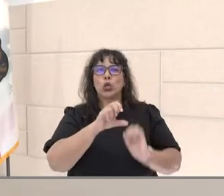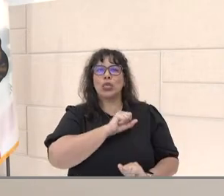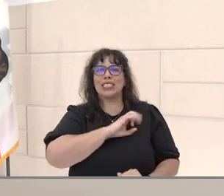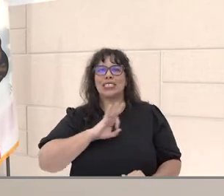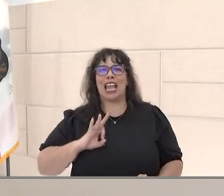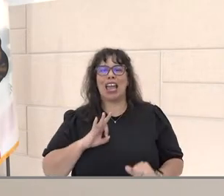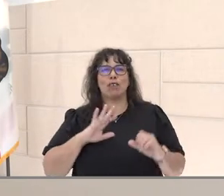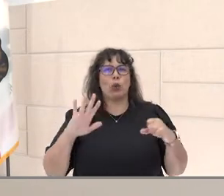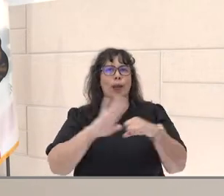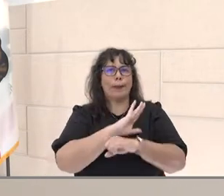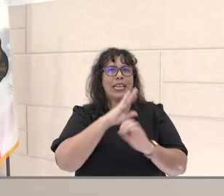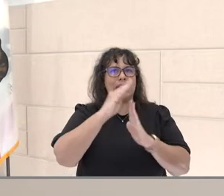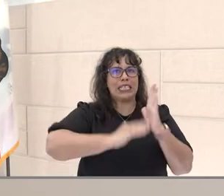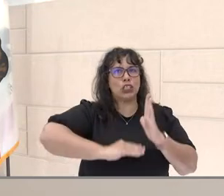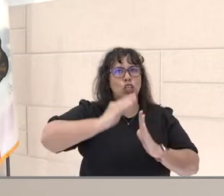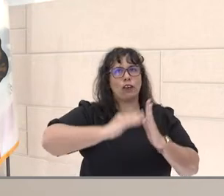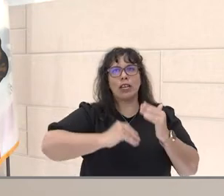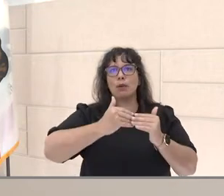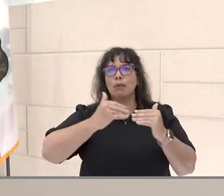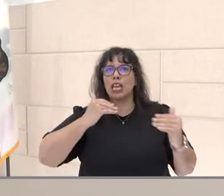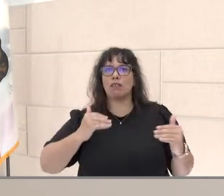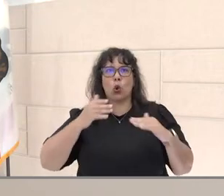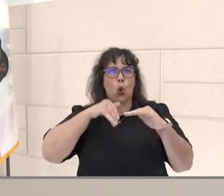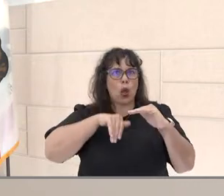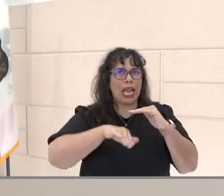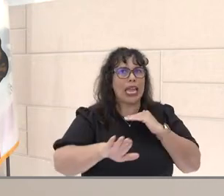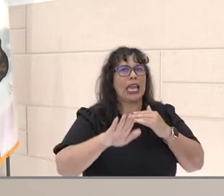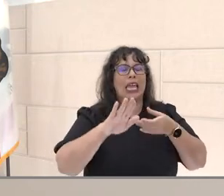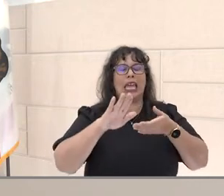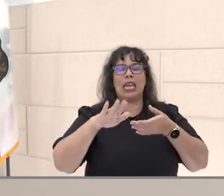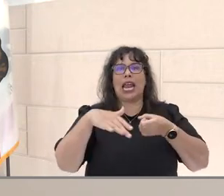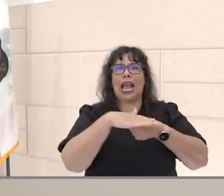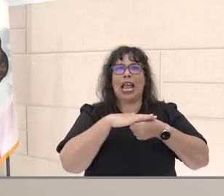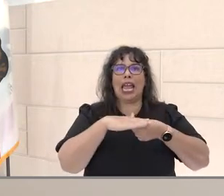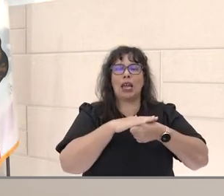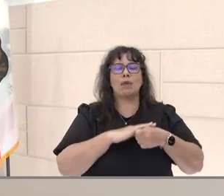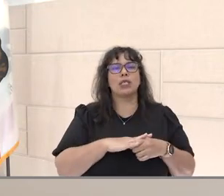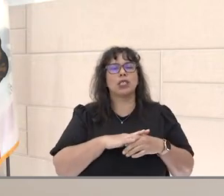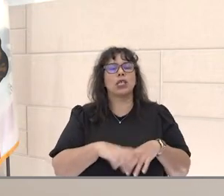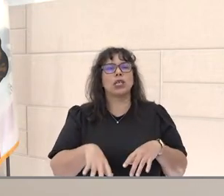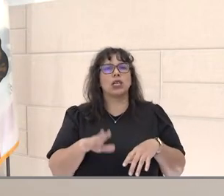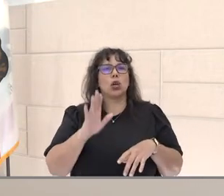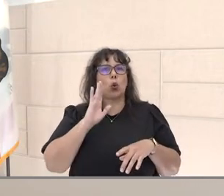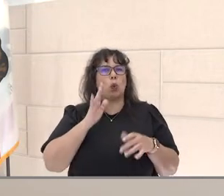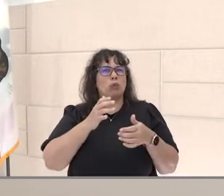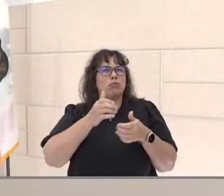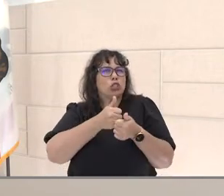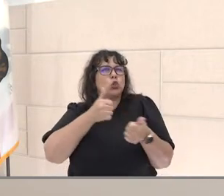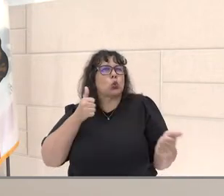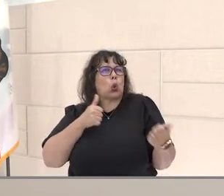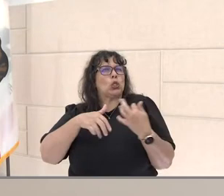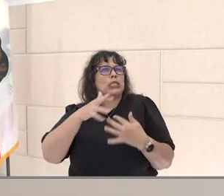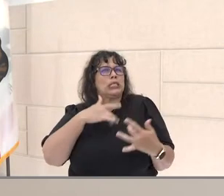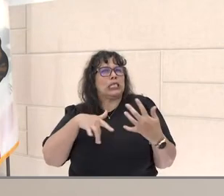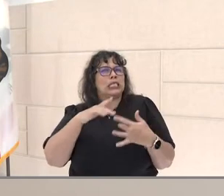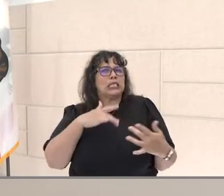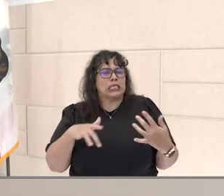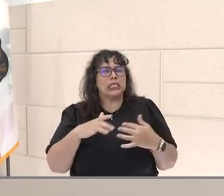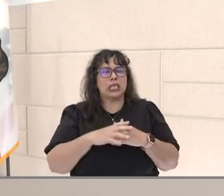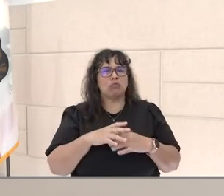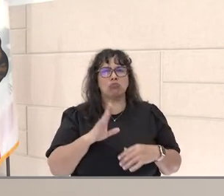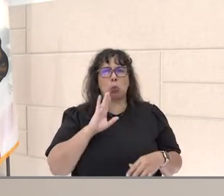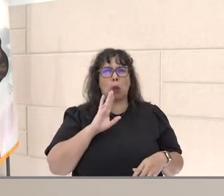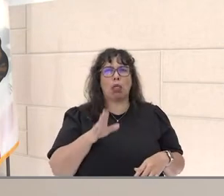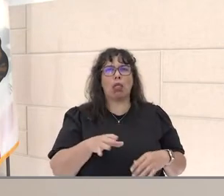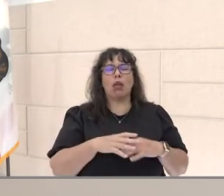ងទៅផ្ញើទៅបុគ្គលជូនបុគ្គលិកយាមនៅមាត់របងមុននឹងអនុញ្ញាតដើរចូលហើយនៅពេល